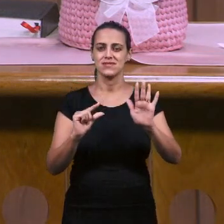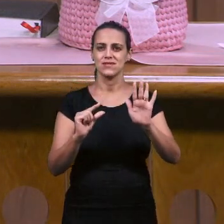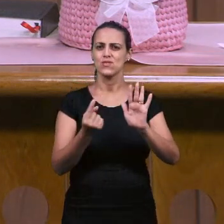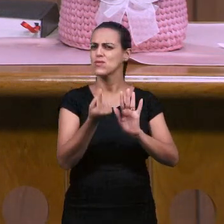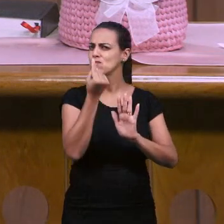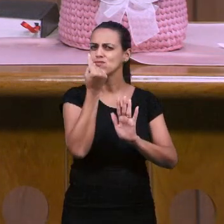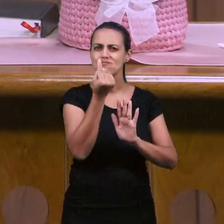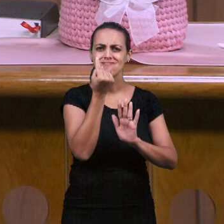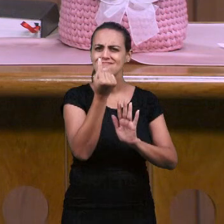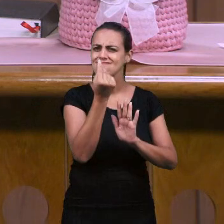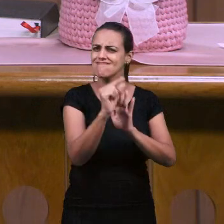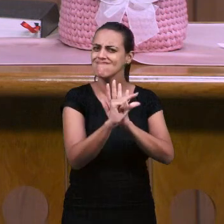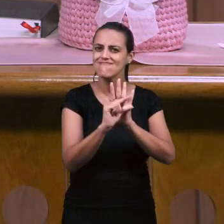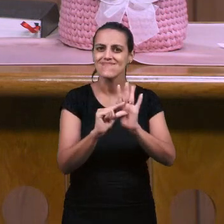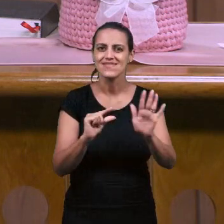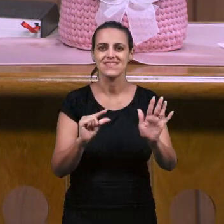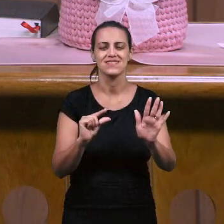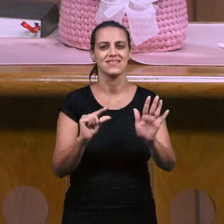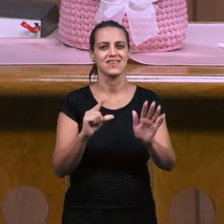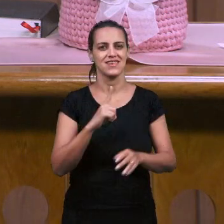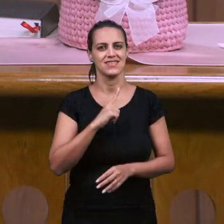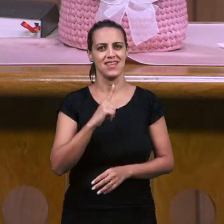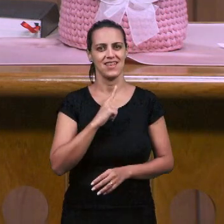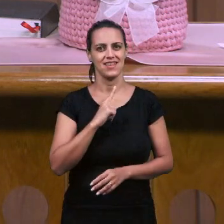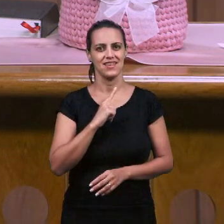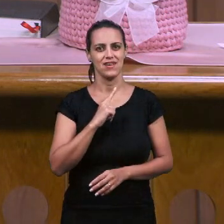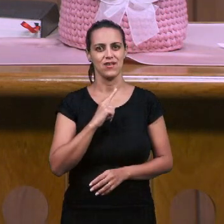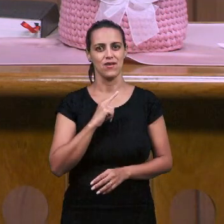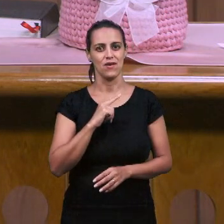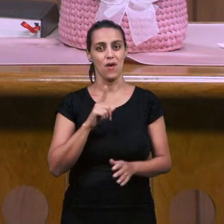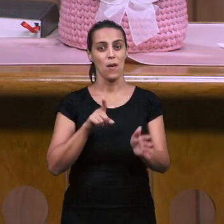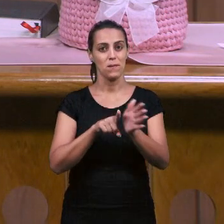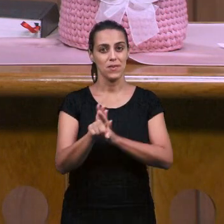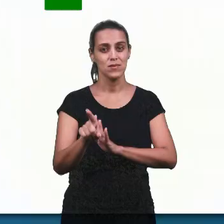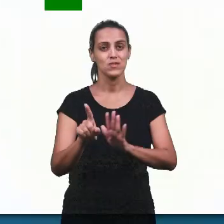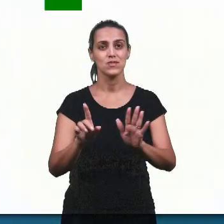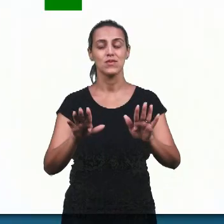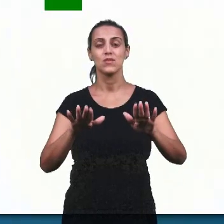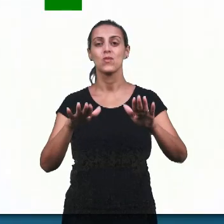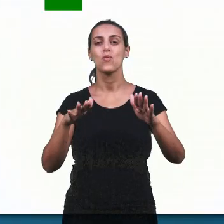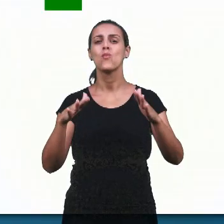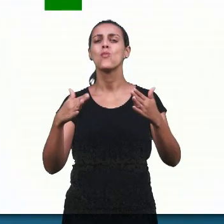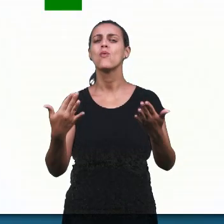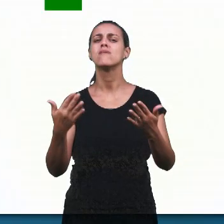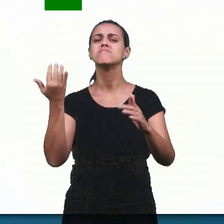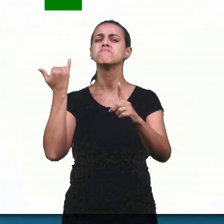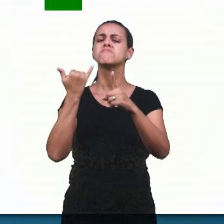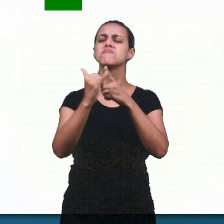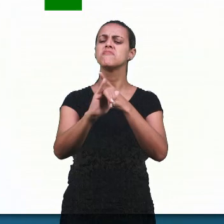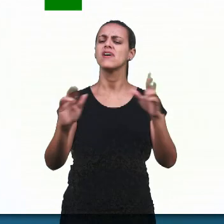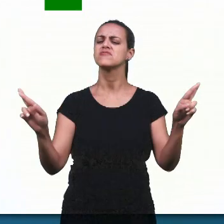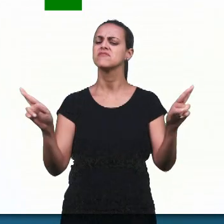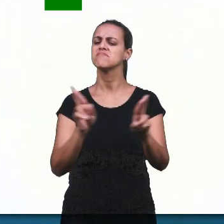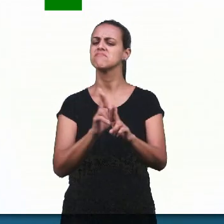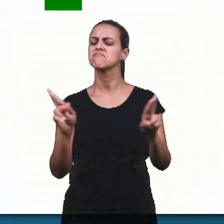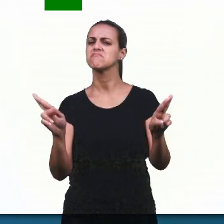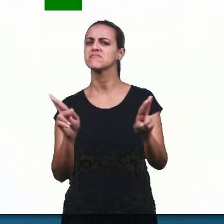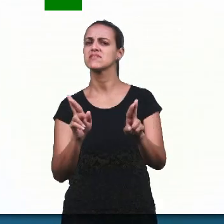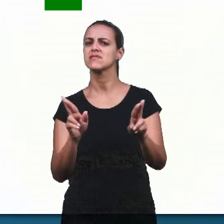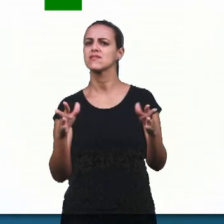un seul verset, voici. Quelle est la relation prophétique